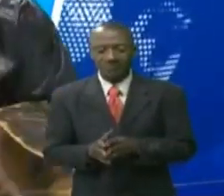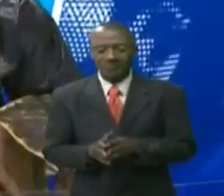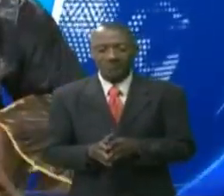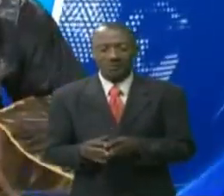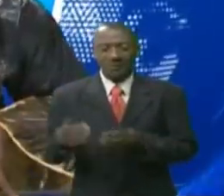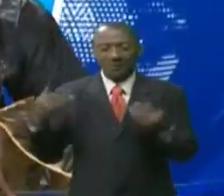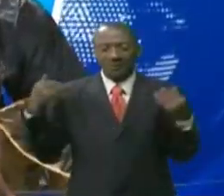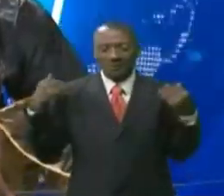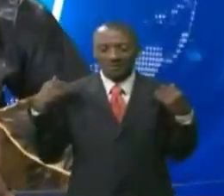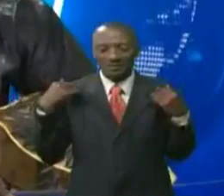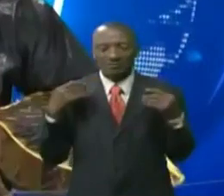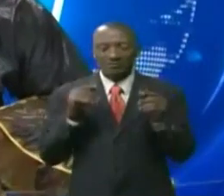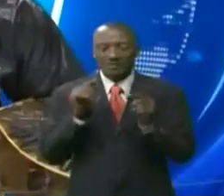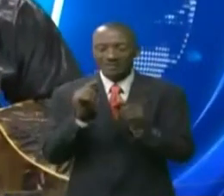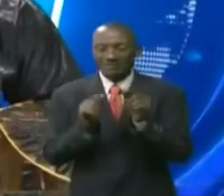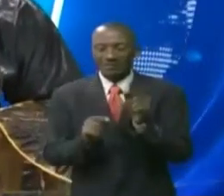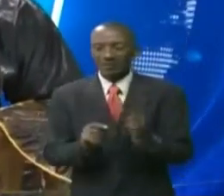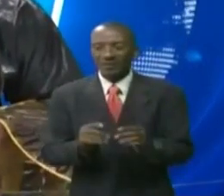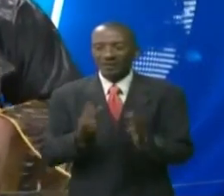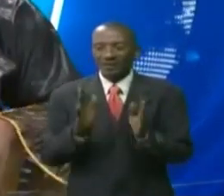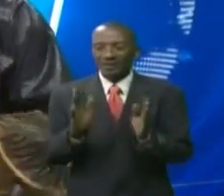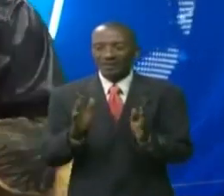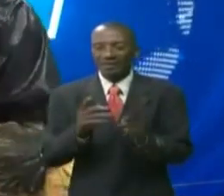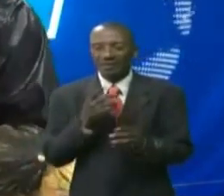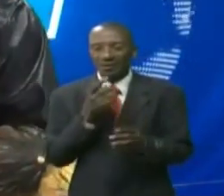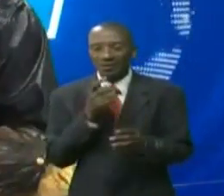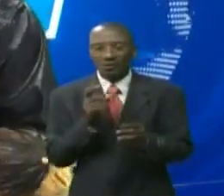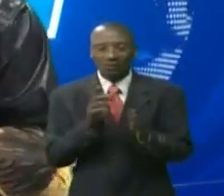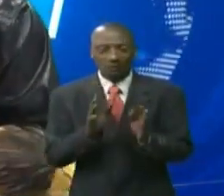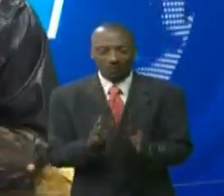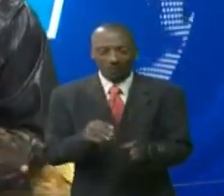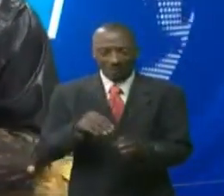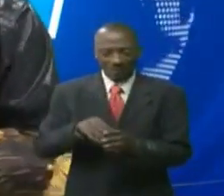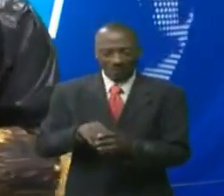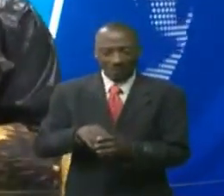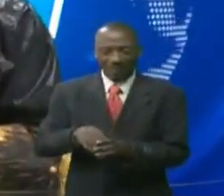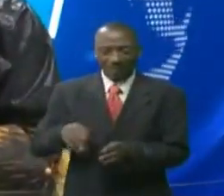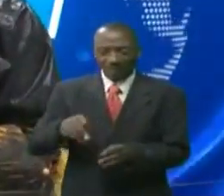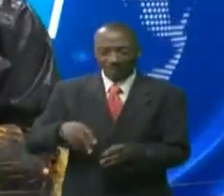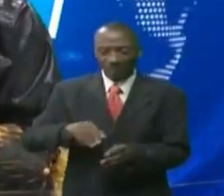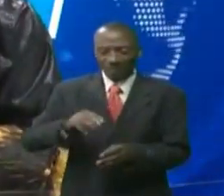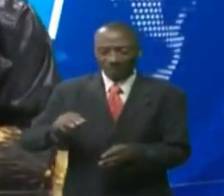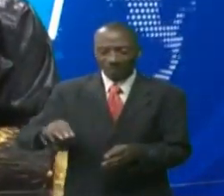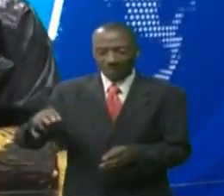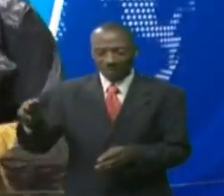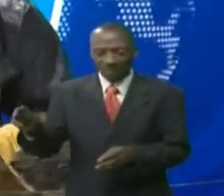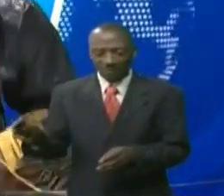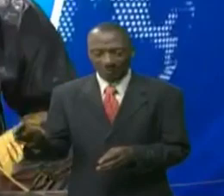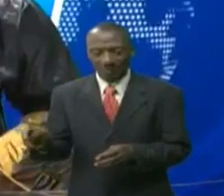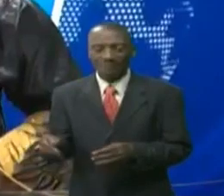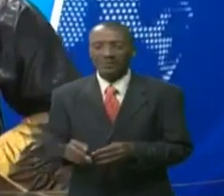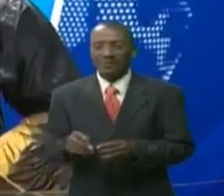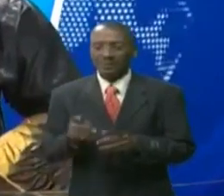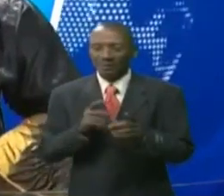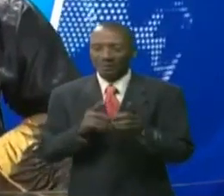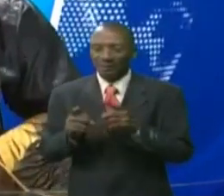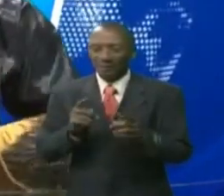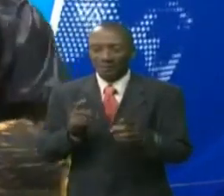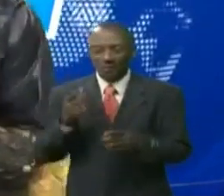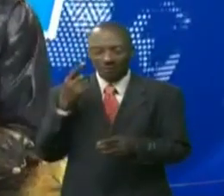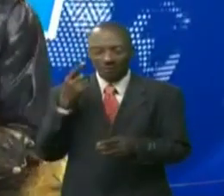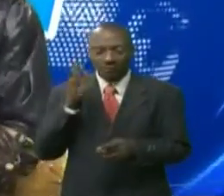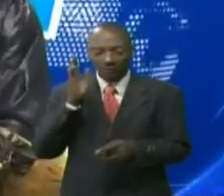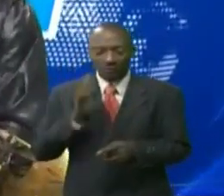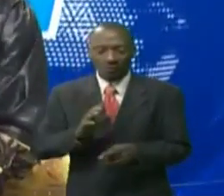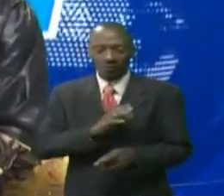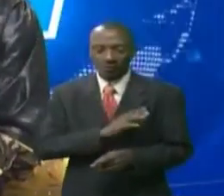Elvis Palanga commandant de la province du manema au policier de sa juurridiction sur le comportement responsable c'était au